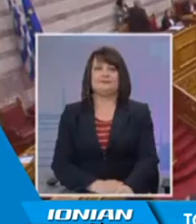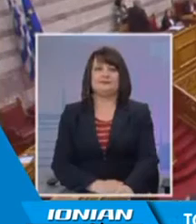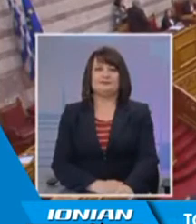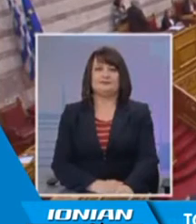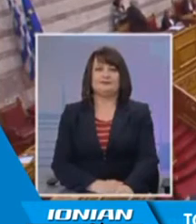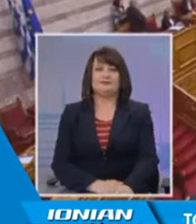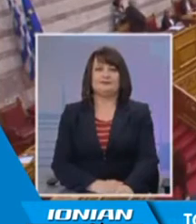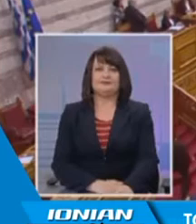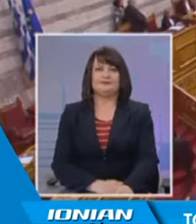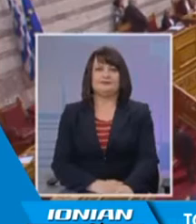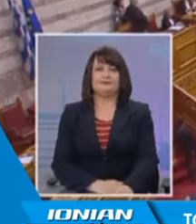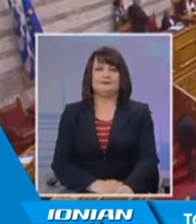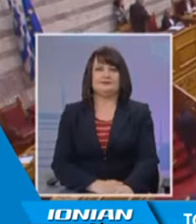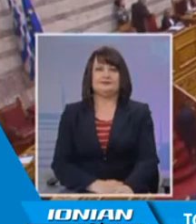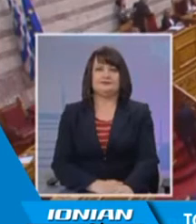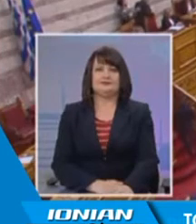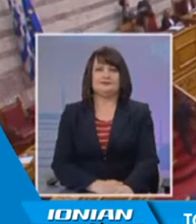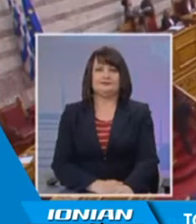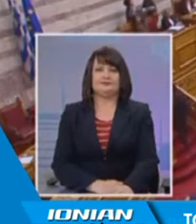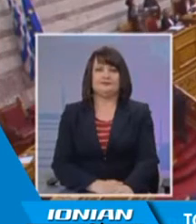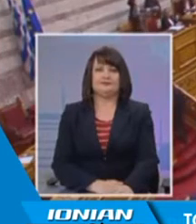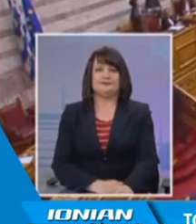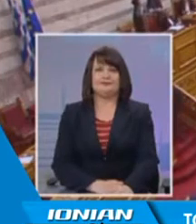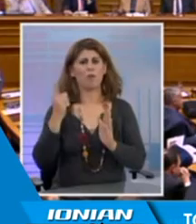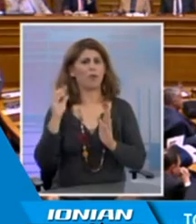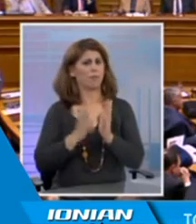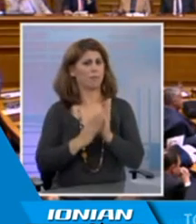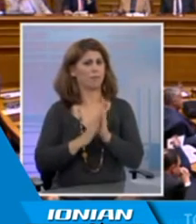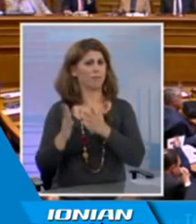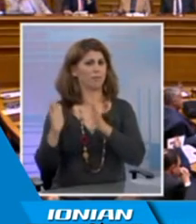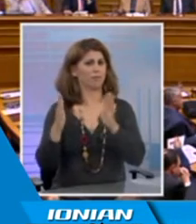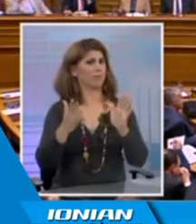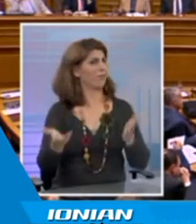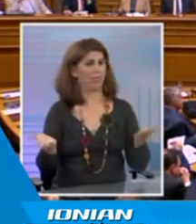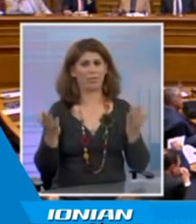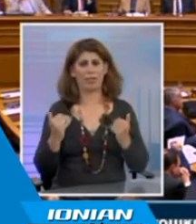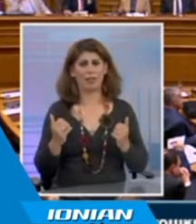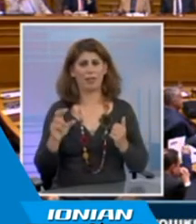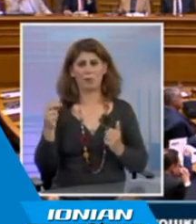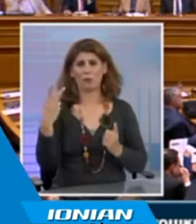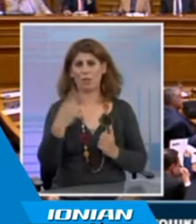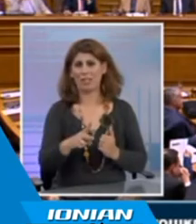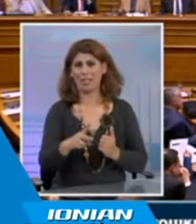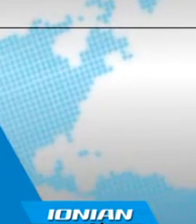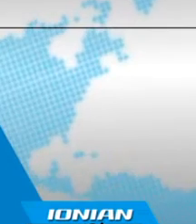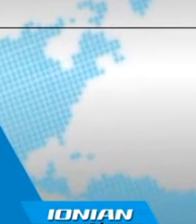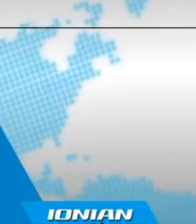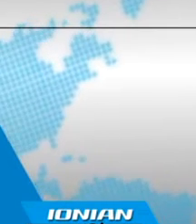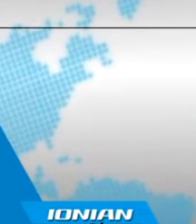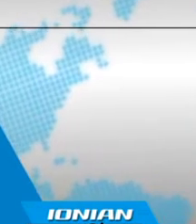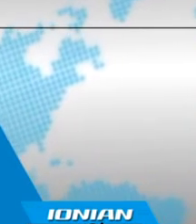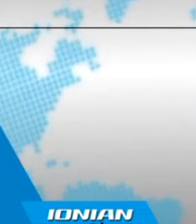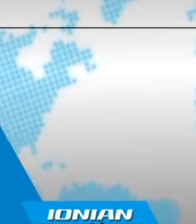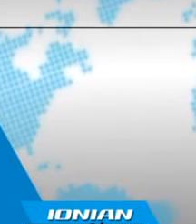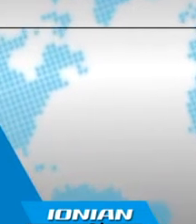αντίθεσή τους στην ψήφιση του νομοσχεδίου, συμμετέχοντας στα συλλαλητήρια της ΓΕΣΕΕ, της ΑΔΕΔΗ, του ΠΑΜΕ, της Ανταρσία και της Λαϊκής Ενότητας.